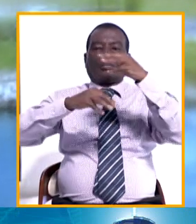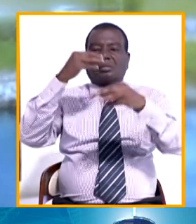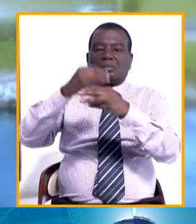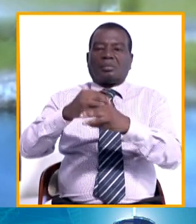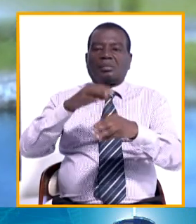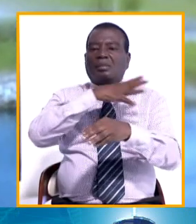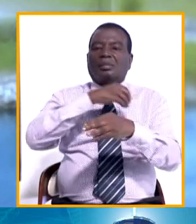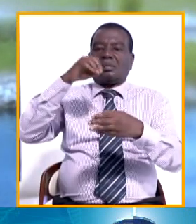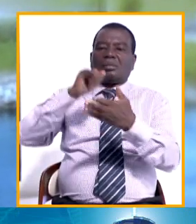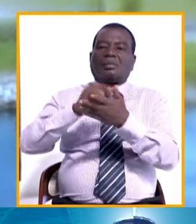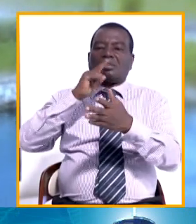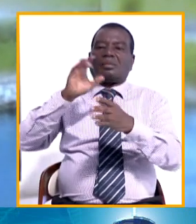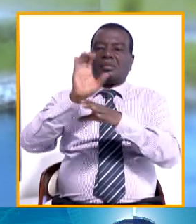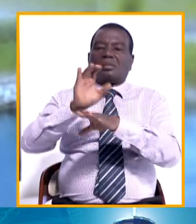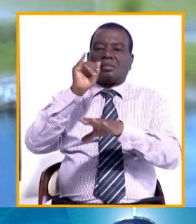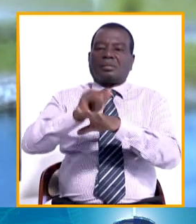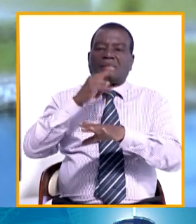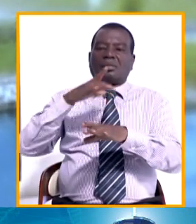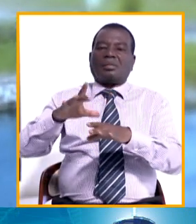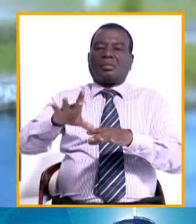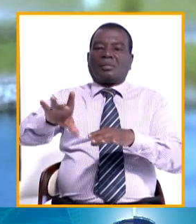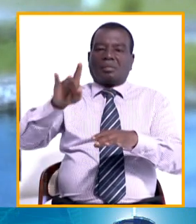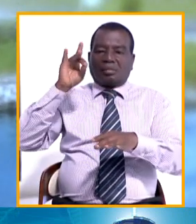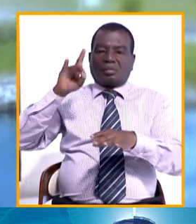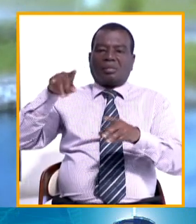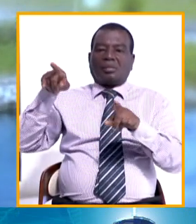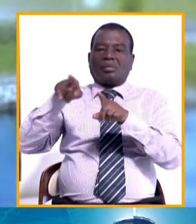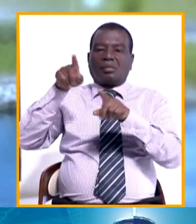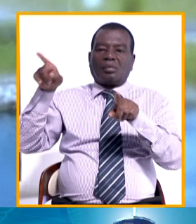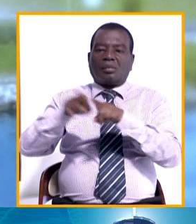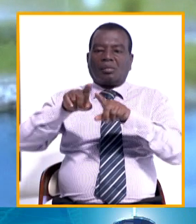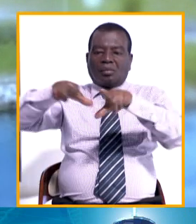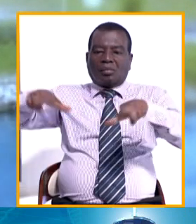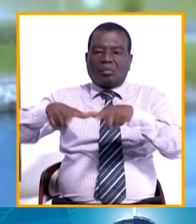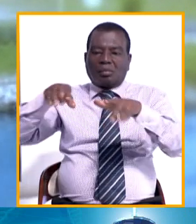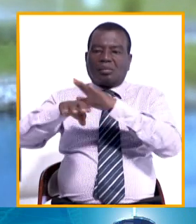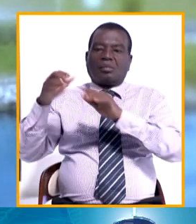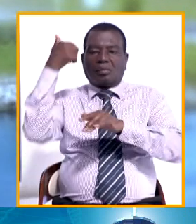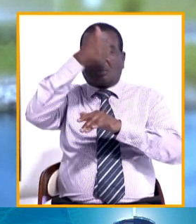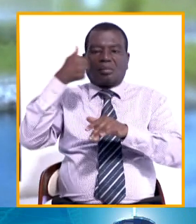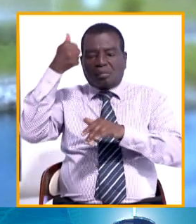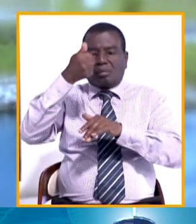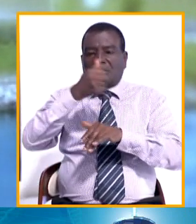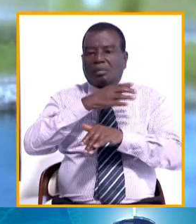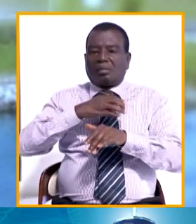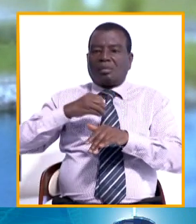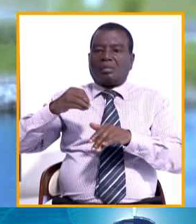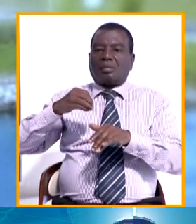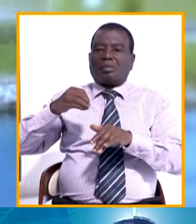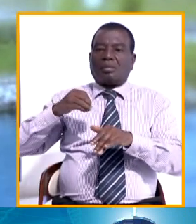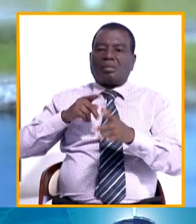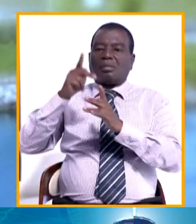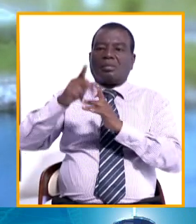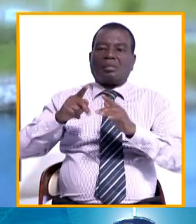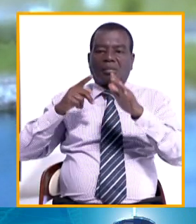c'est la Côte d'Ivoire qui a été choisie comme point focal en Afrique de l'Ouest. Les responsables de la FIFA ont présenté cette semaine le projet à